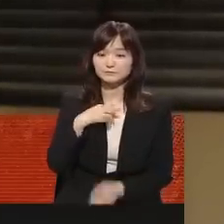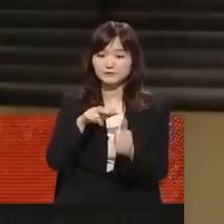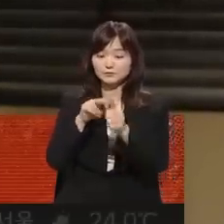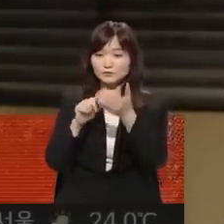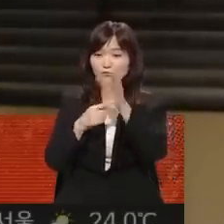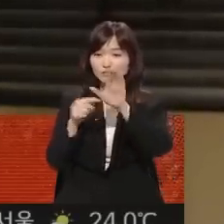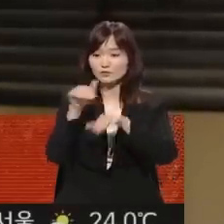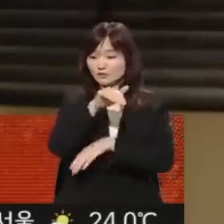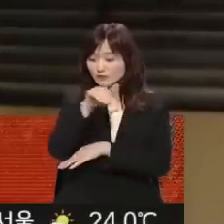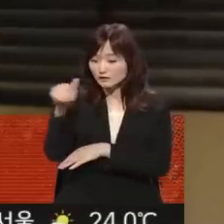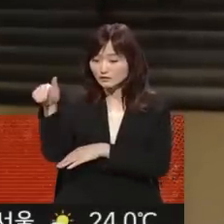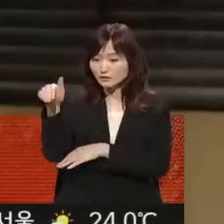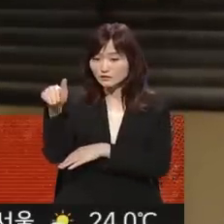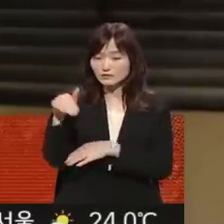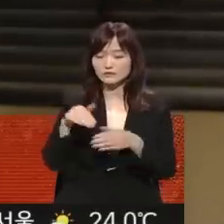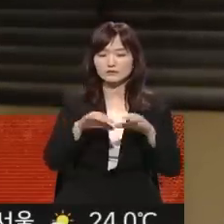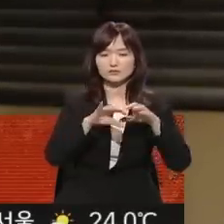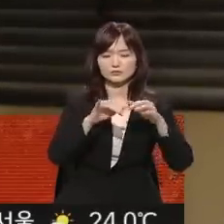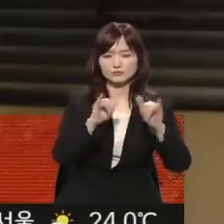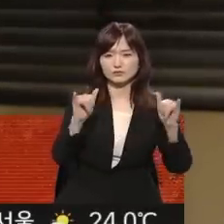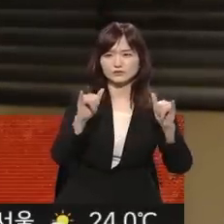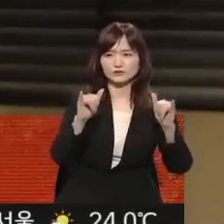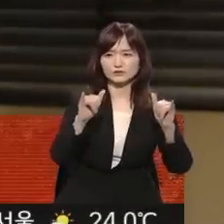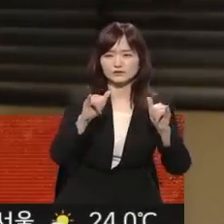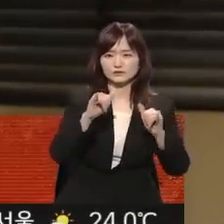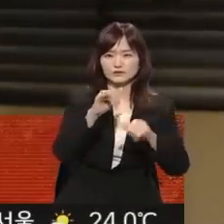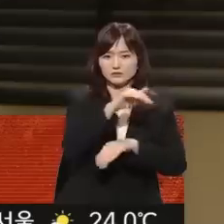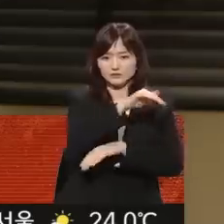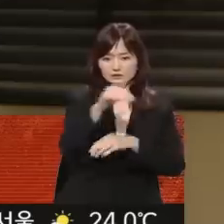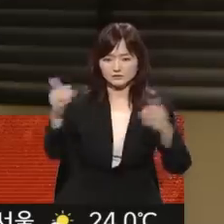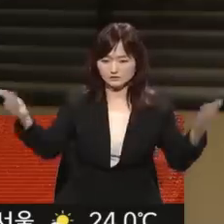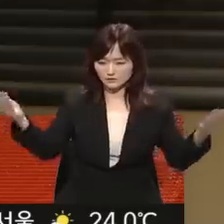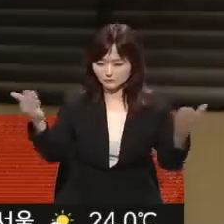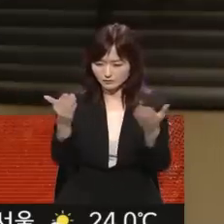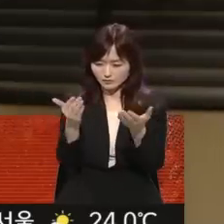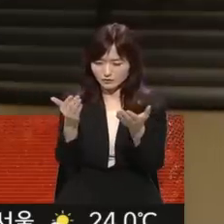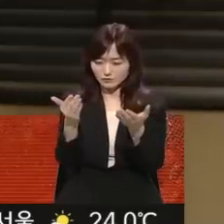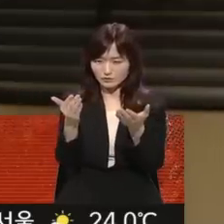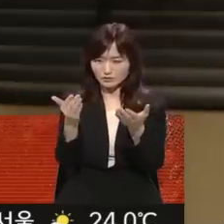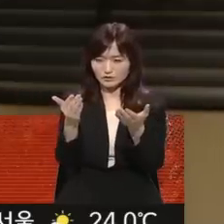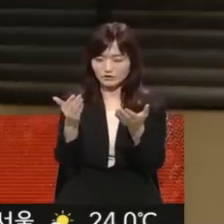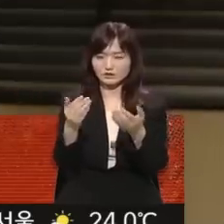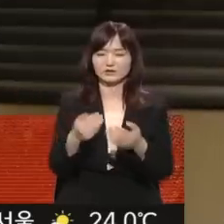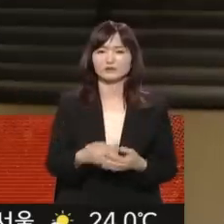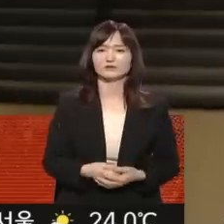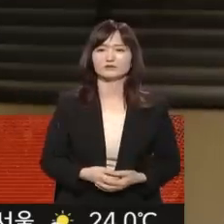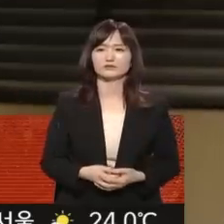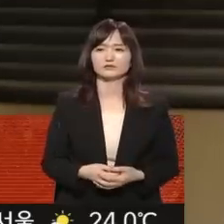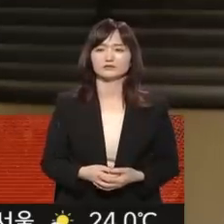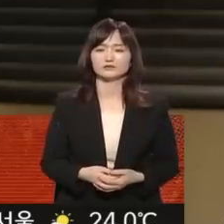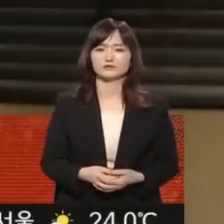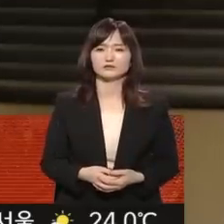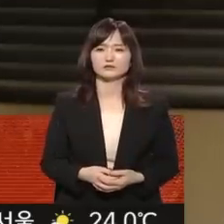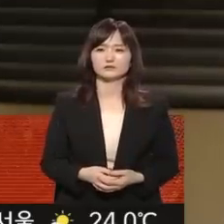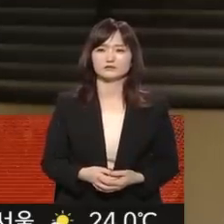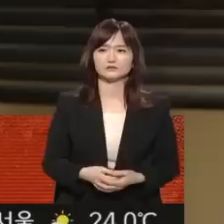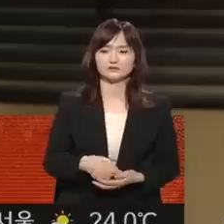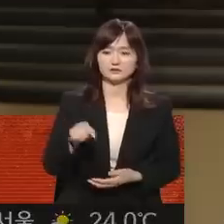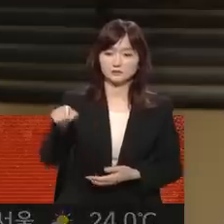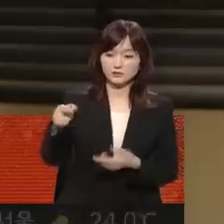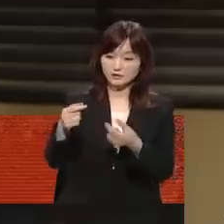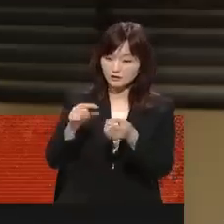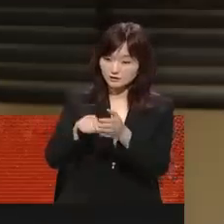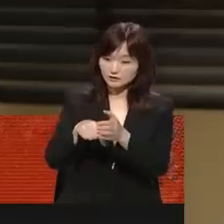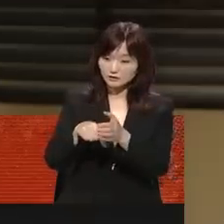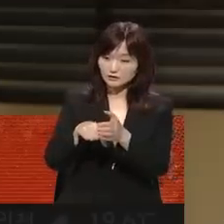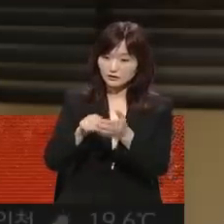최소한 일반 국민들의 그 기준에 아 이러면 공개가 되고 이러면 안 되는구나 정도는 일반 국민들 다 이해가